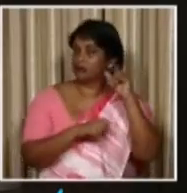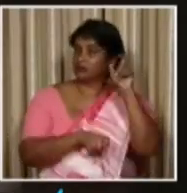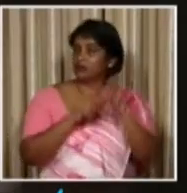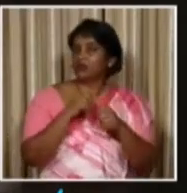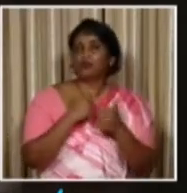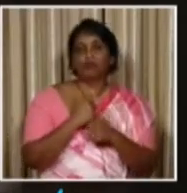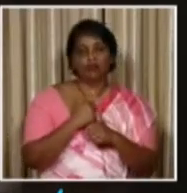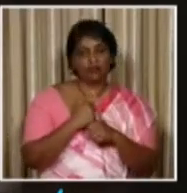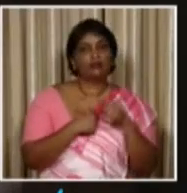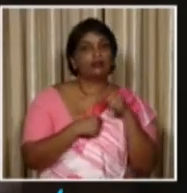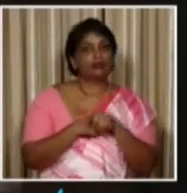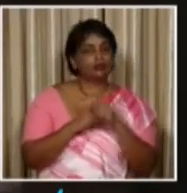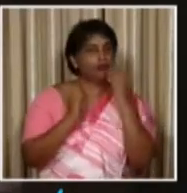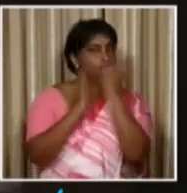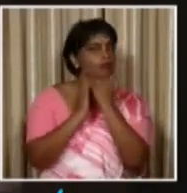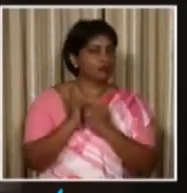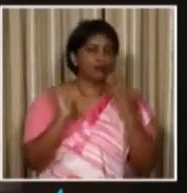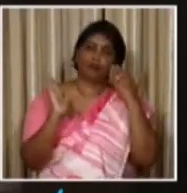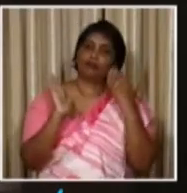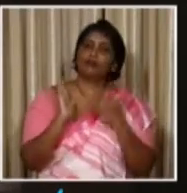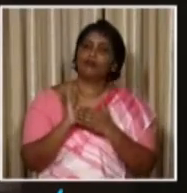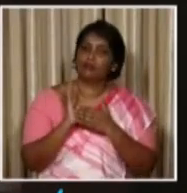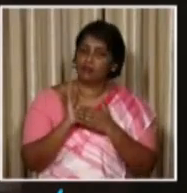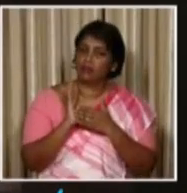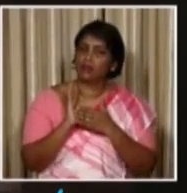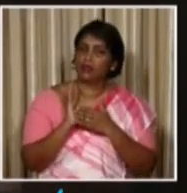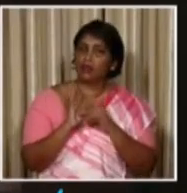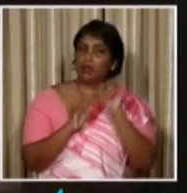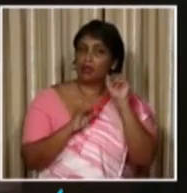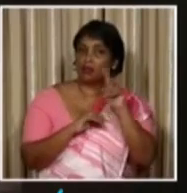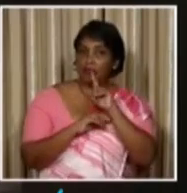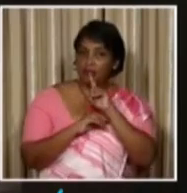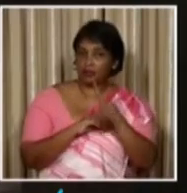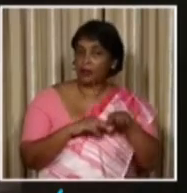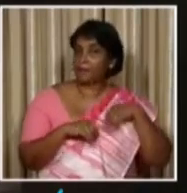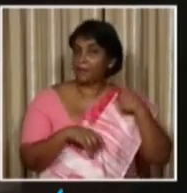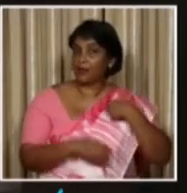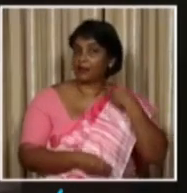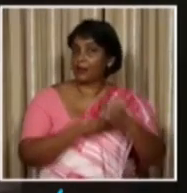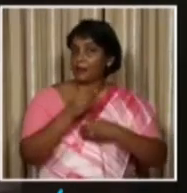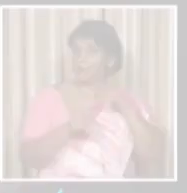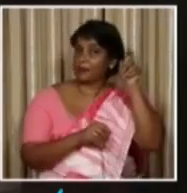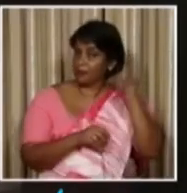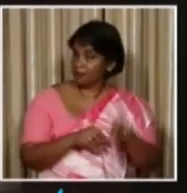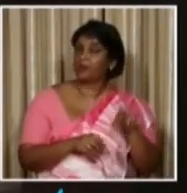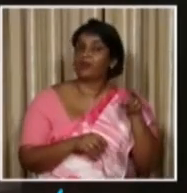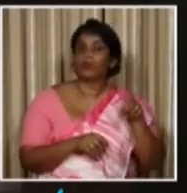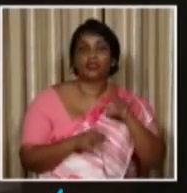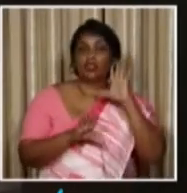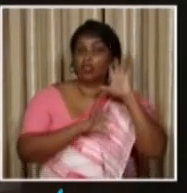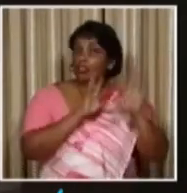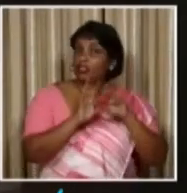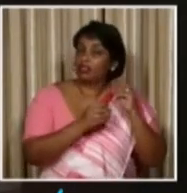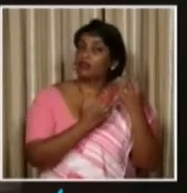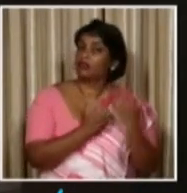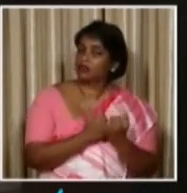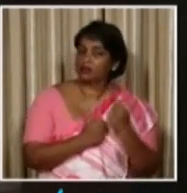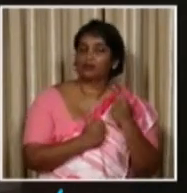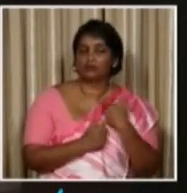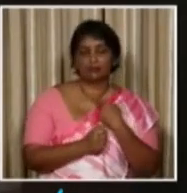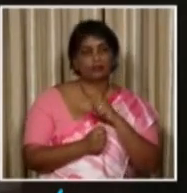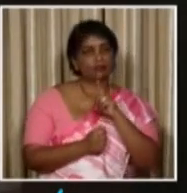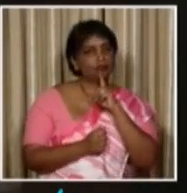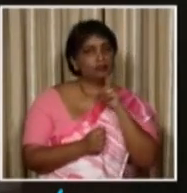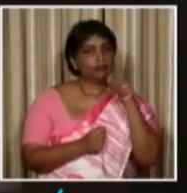කරන්නට මෙන්න මේ කරුණු කාරණා පිළිබඳව අර නම සඳහන් කරපු ප්‍රධාන පෙළේ ව්‍යාපාරිකයගෙන්ම තොරතුරු අරගෙන මං හිතන්නේ